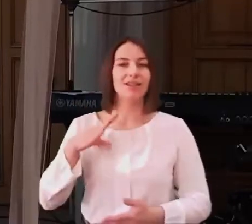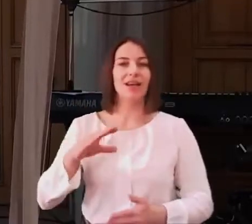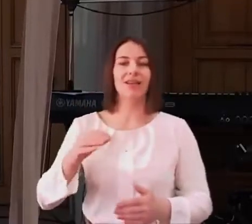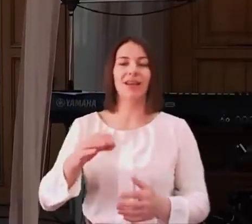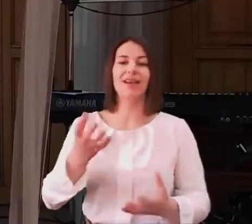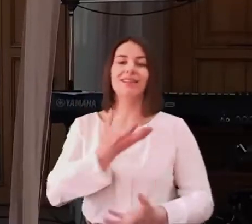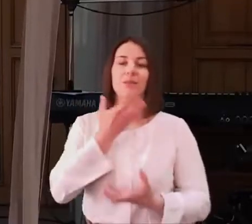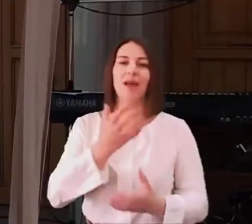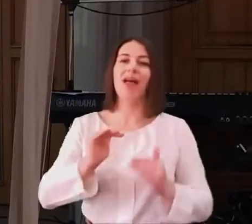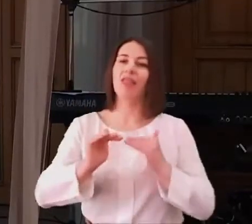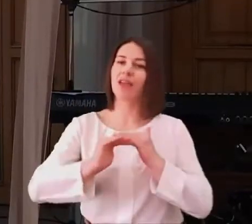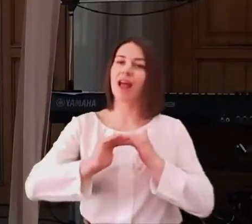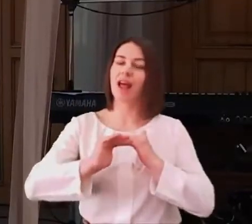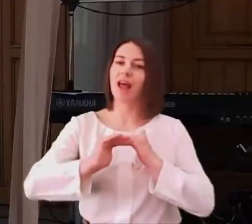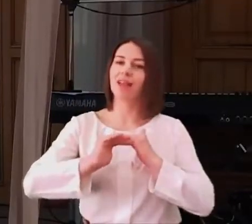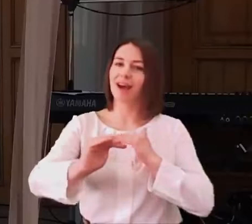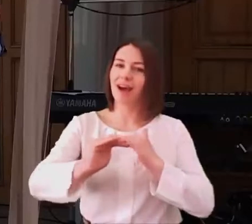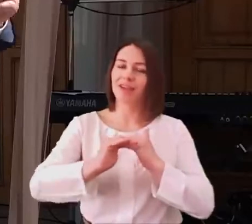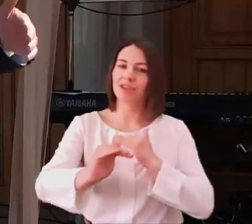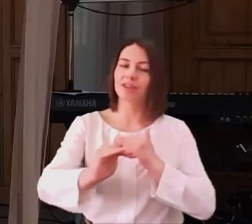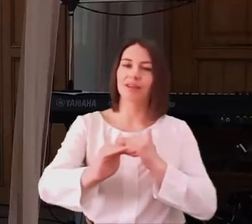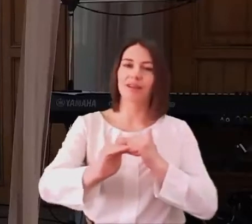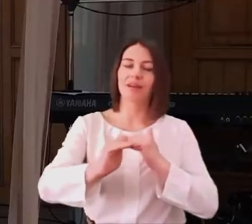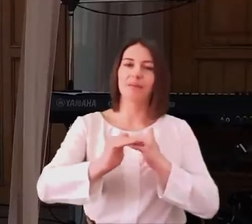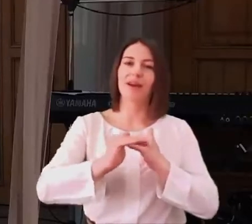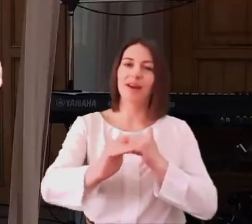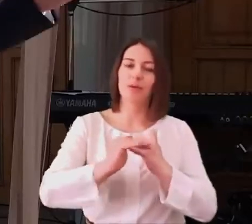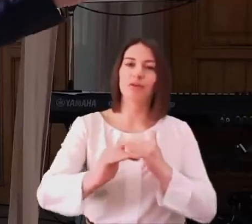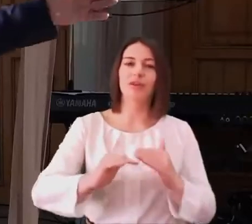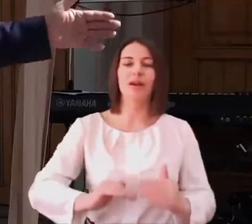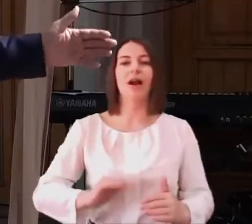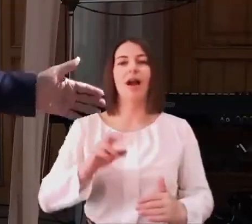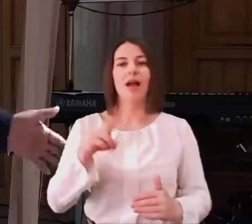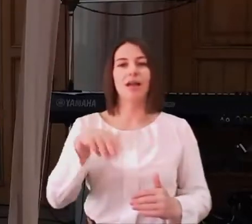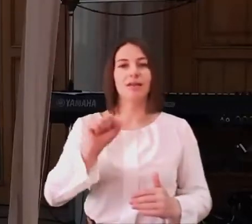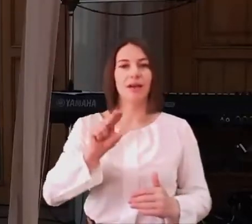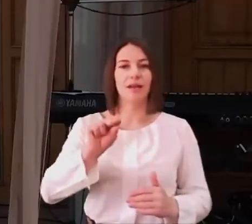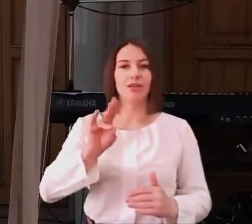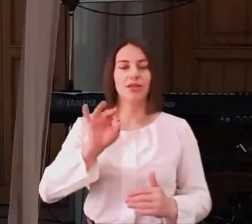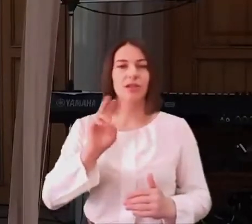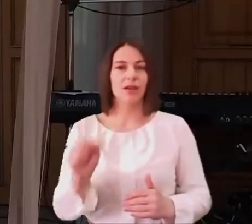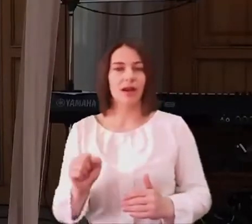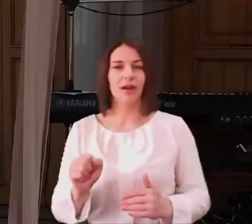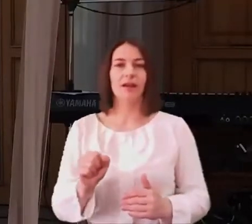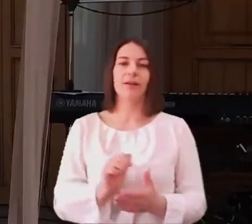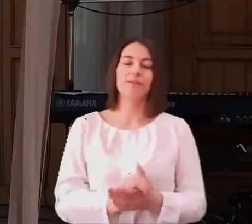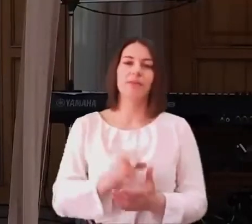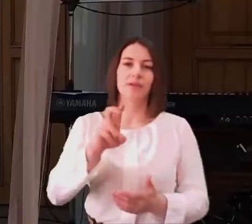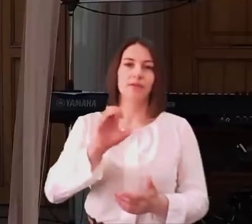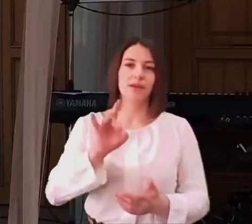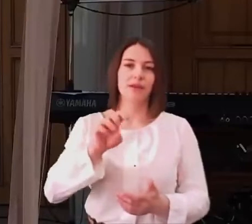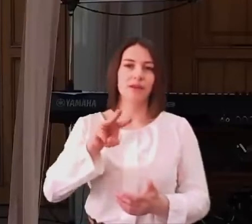огородника, для фермера – это совсем другое. Ему очень много нужно успеть сделать, еще начиная с осени, для того, чтобы когда придет эта